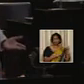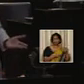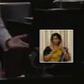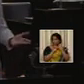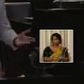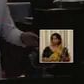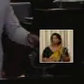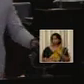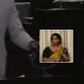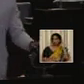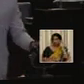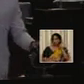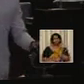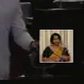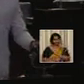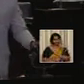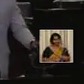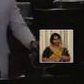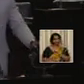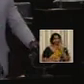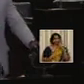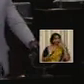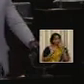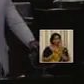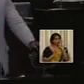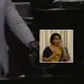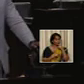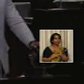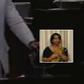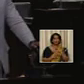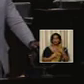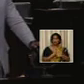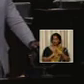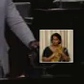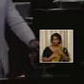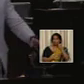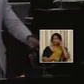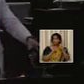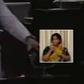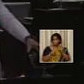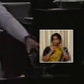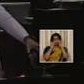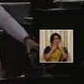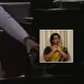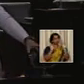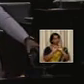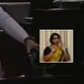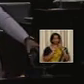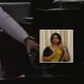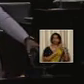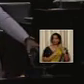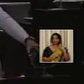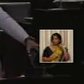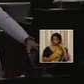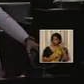නිසා මම අහන්න කැමතියි ඔබතුමාගෙන් මේ සම්බන්ධව පළවෙනි එක තමයි ලංකාවේ මිනිස්සු දැනුවත් කිරීමක් කරන්න වෙයි